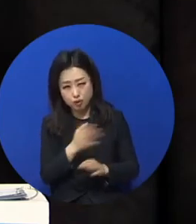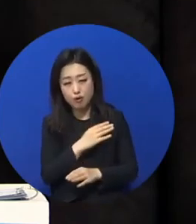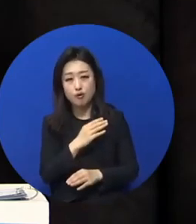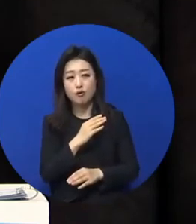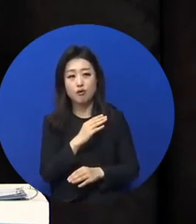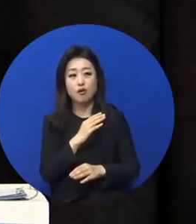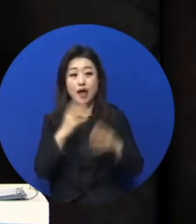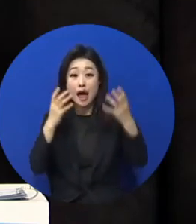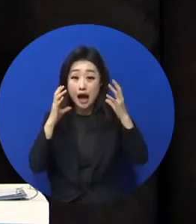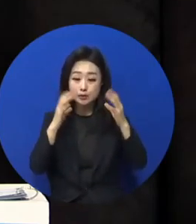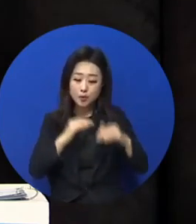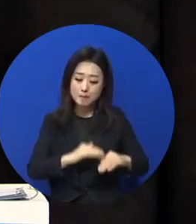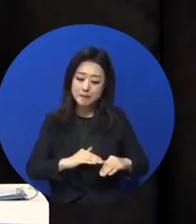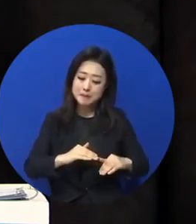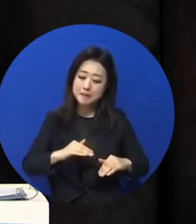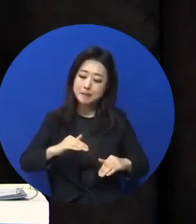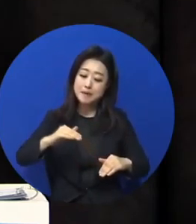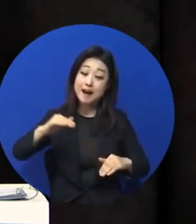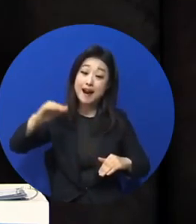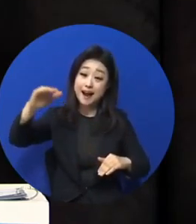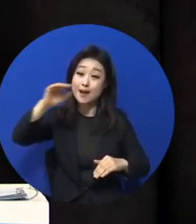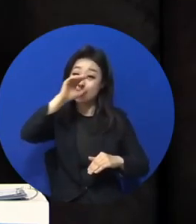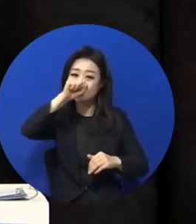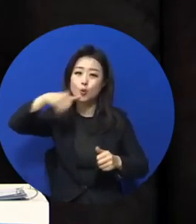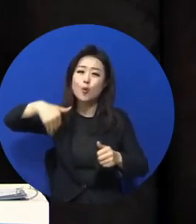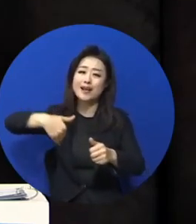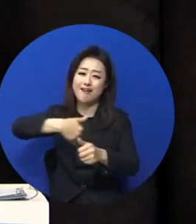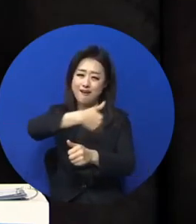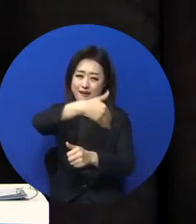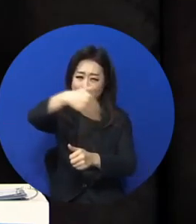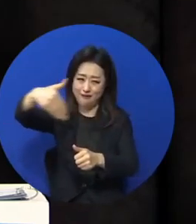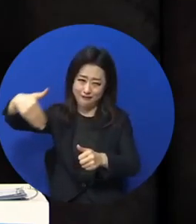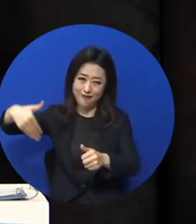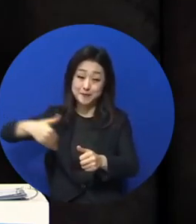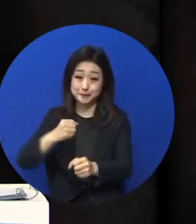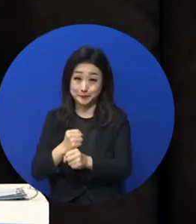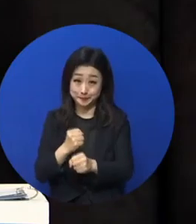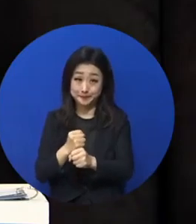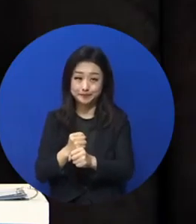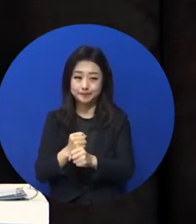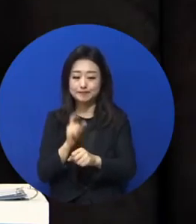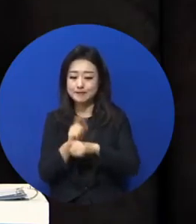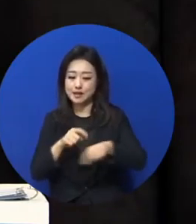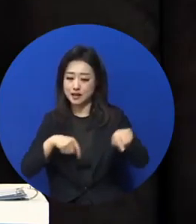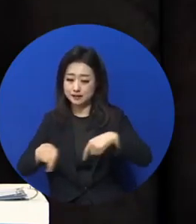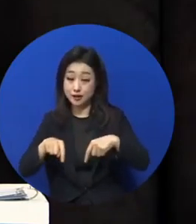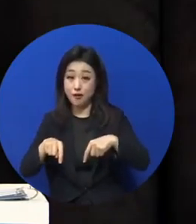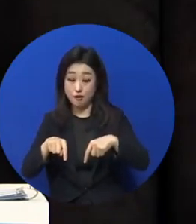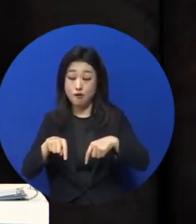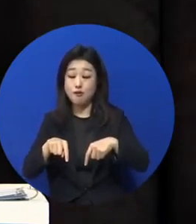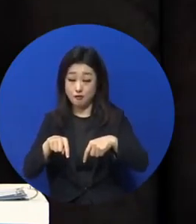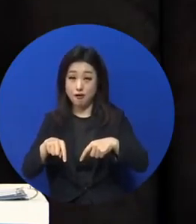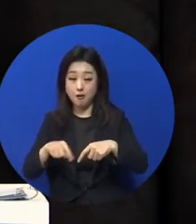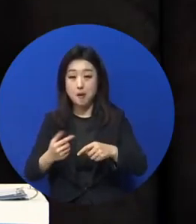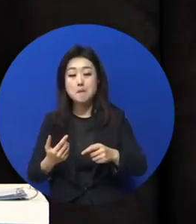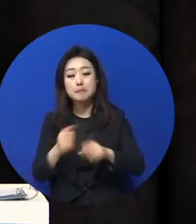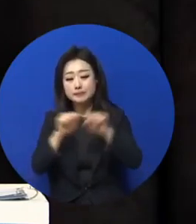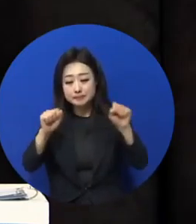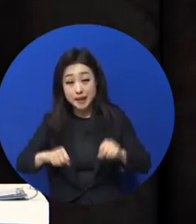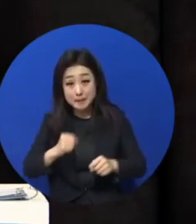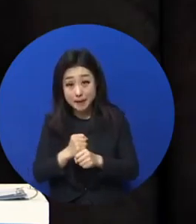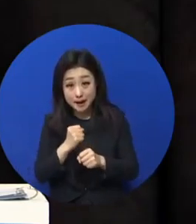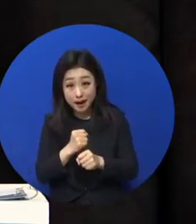질문자는 아동이 커나가는 환경을 얼마나 행정으로서 잘 뒷받침할 수 있느냐에 대한 질문이었는데 답변을 잘 해주셨고요.